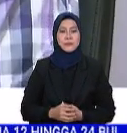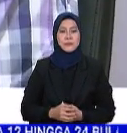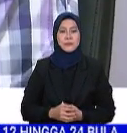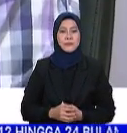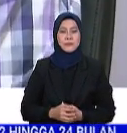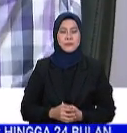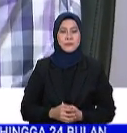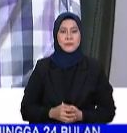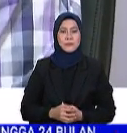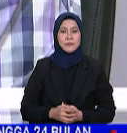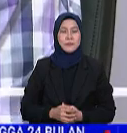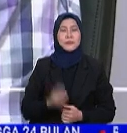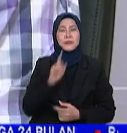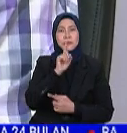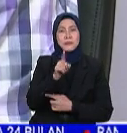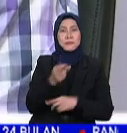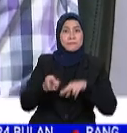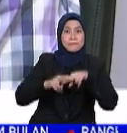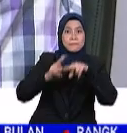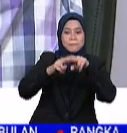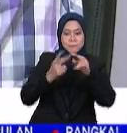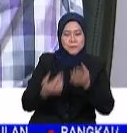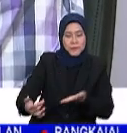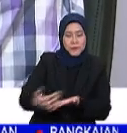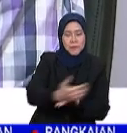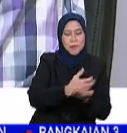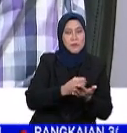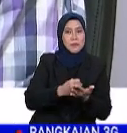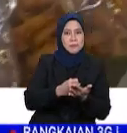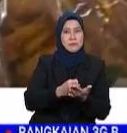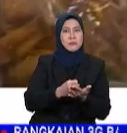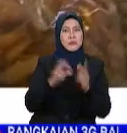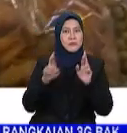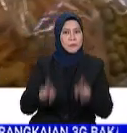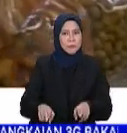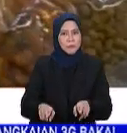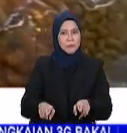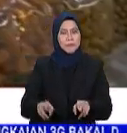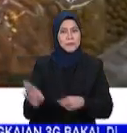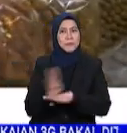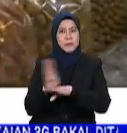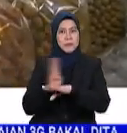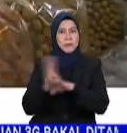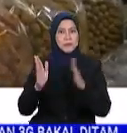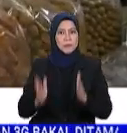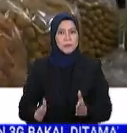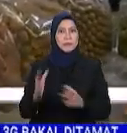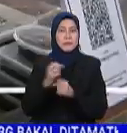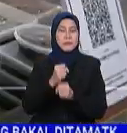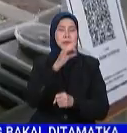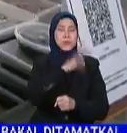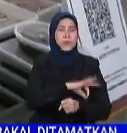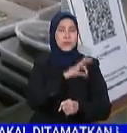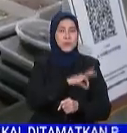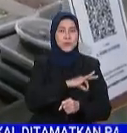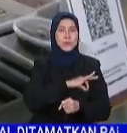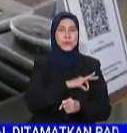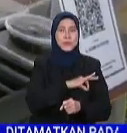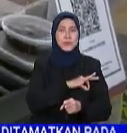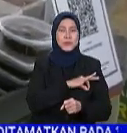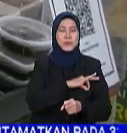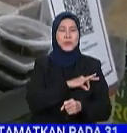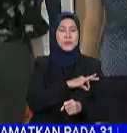Baru sudah pasti peningkatan dalam pendapatan rakyat akan meningkat, pengusaha-pengusaha lebih banyak mendapat keuntungan,